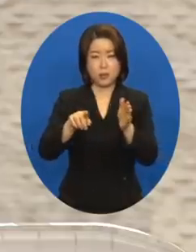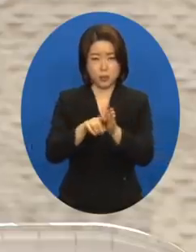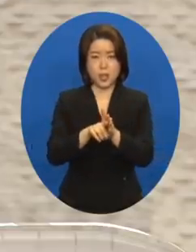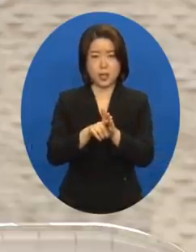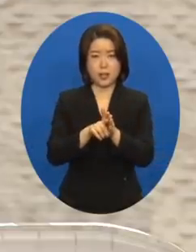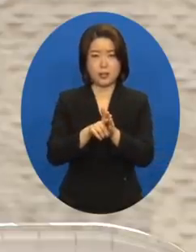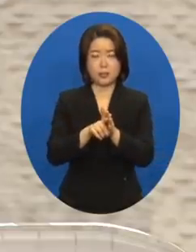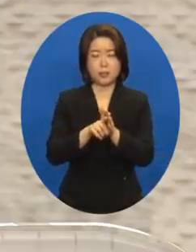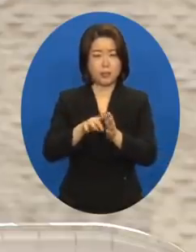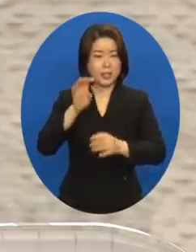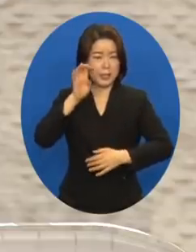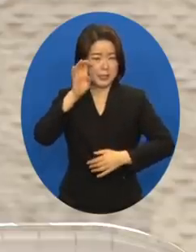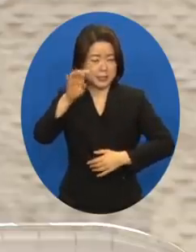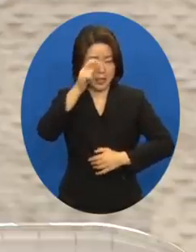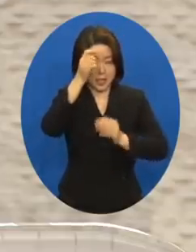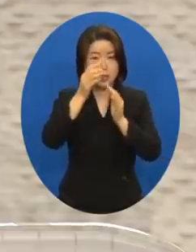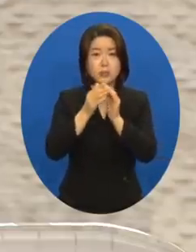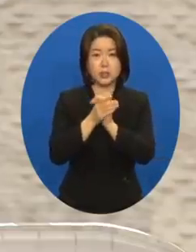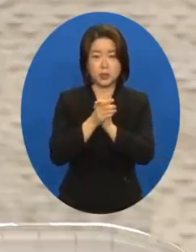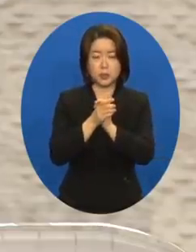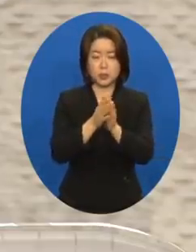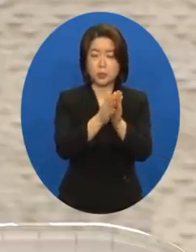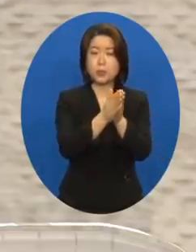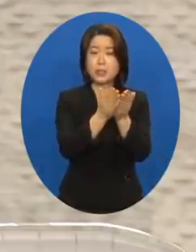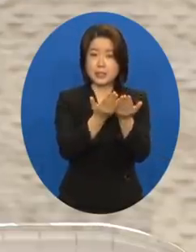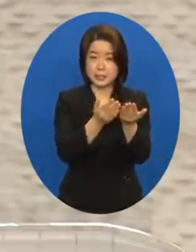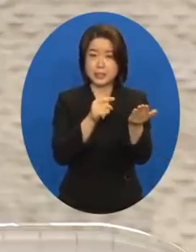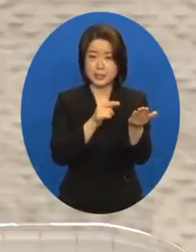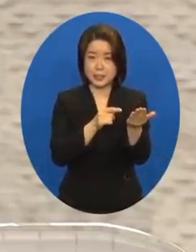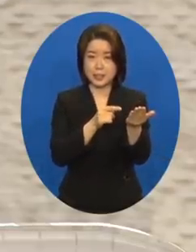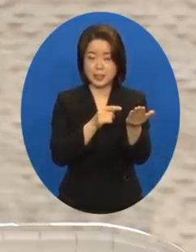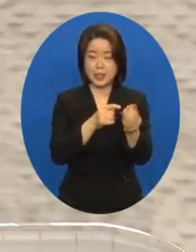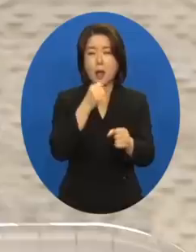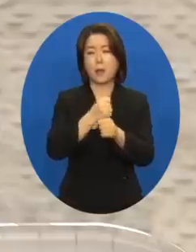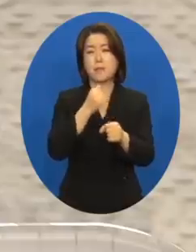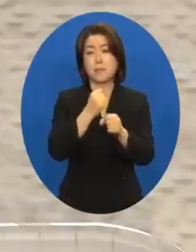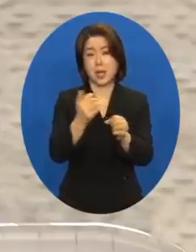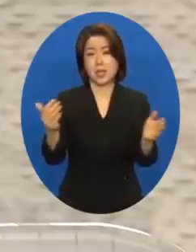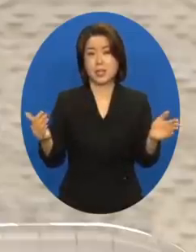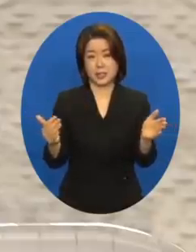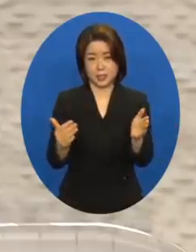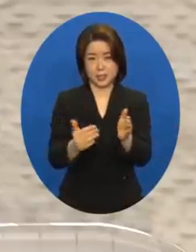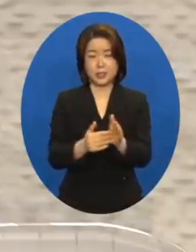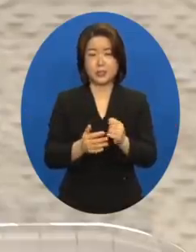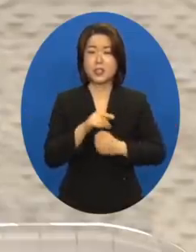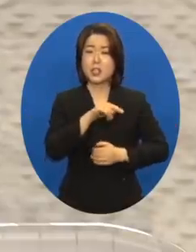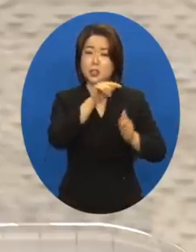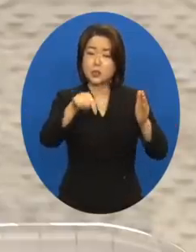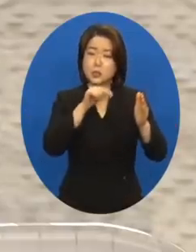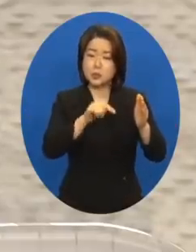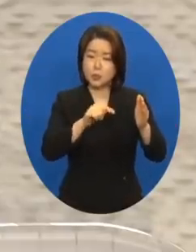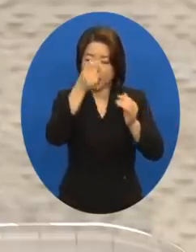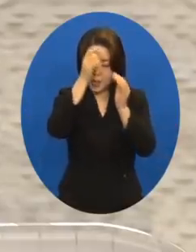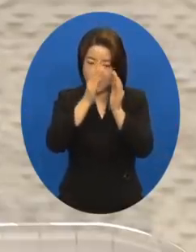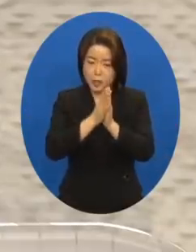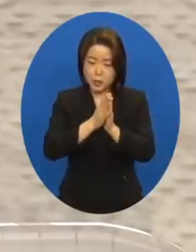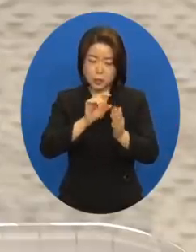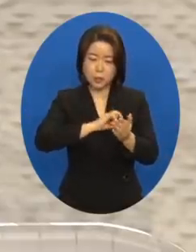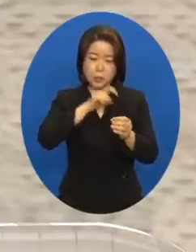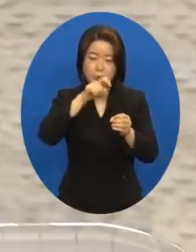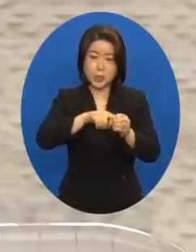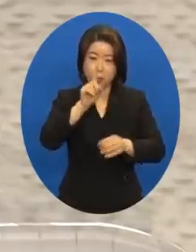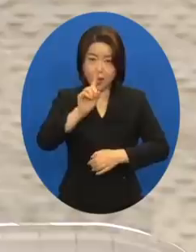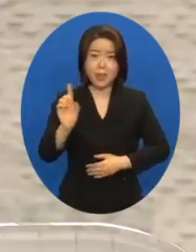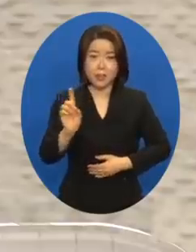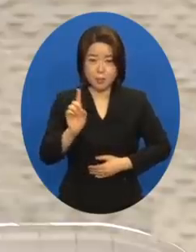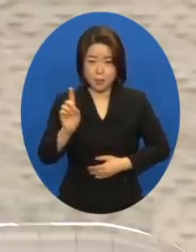40일 기도 책자를 만들었는데 그 중에 이런 기도제목이 있었습니다